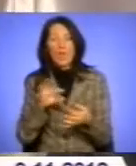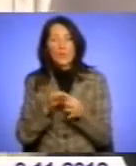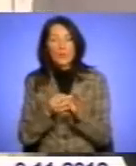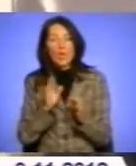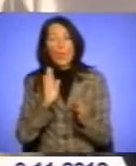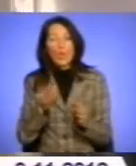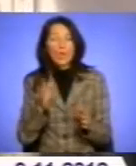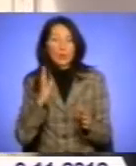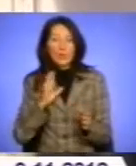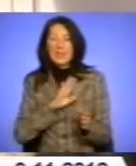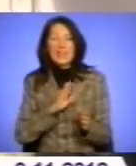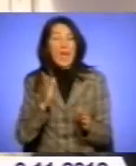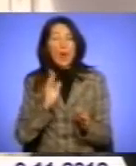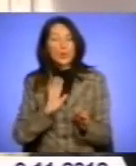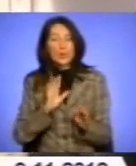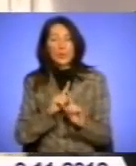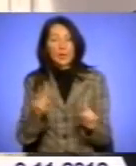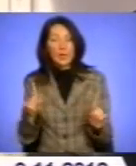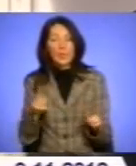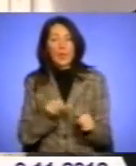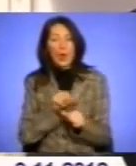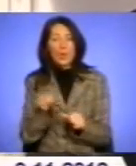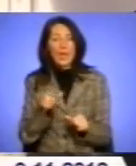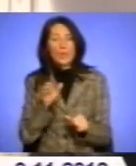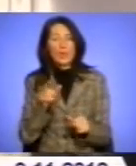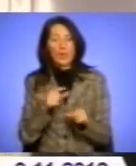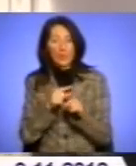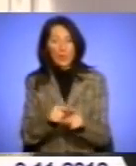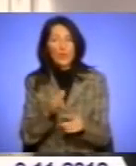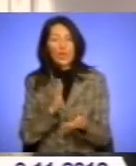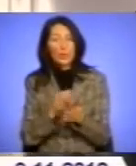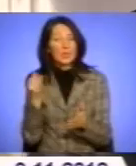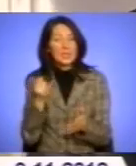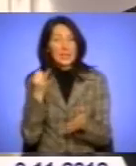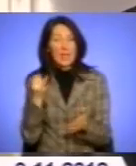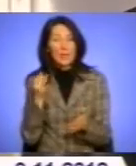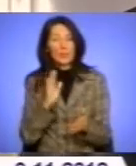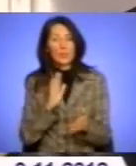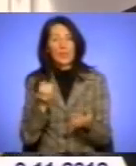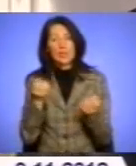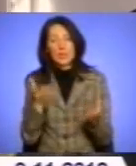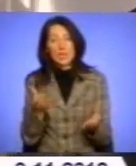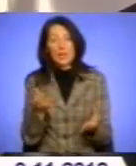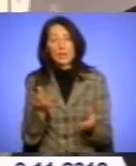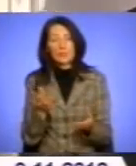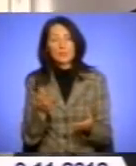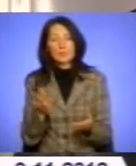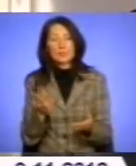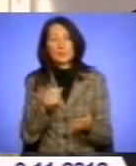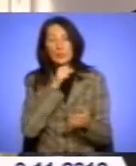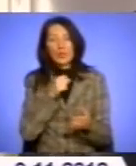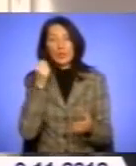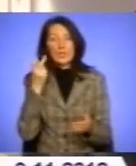і неочікуваними. Окремі відповіді були цікавими. Нам би, звичайно, ну, дорослим